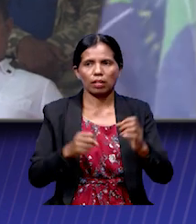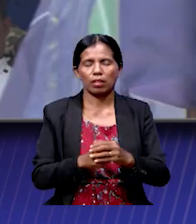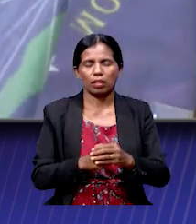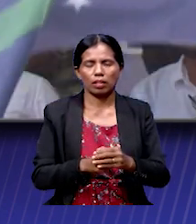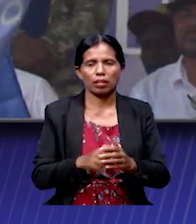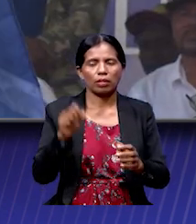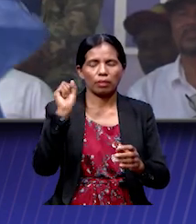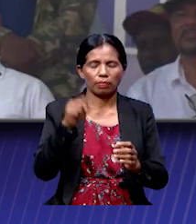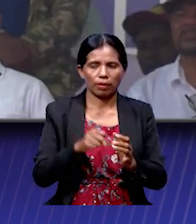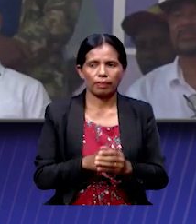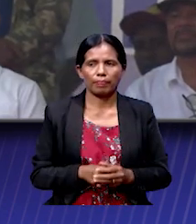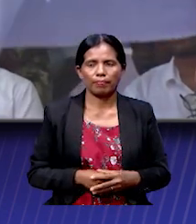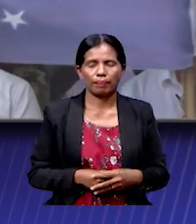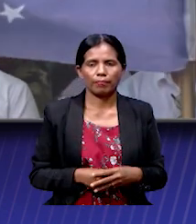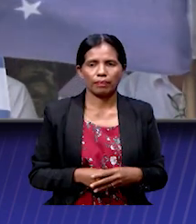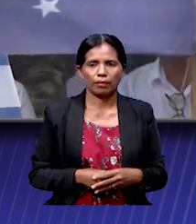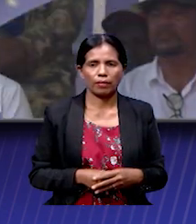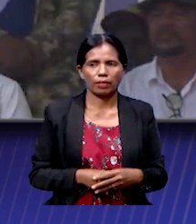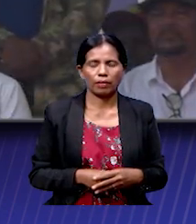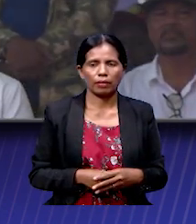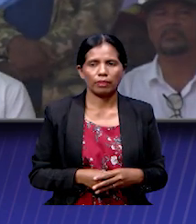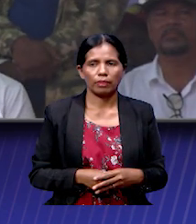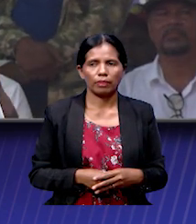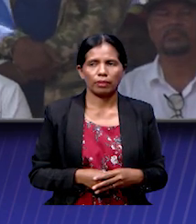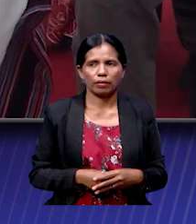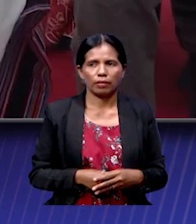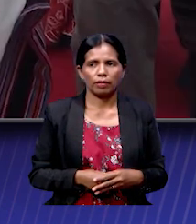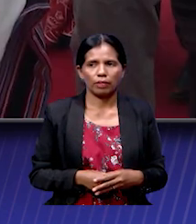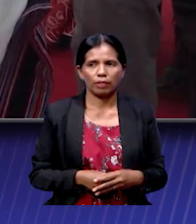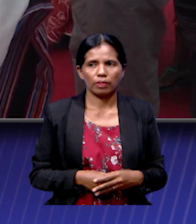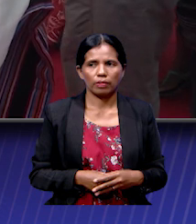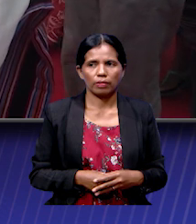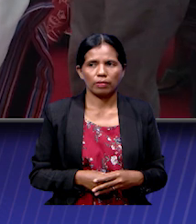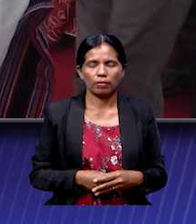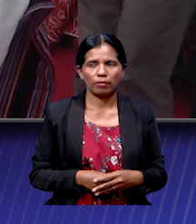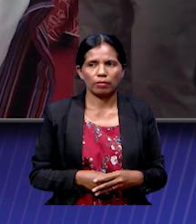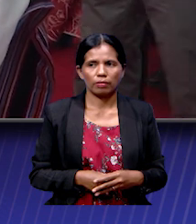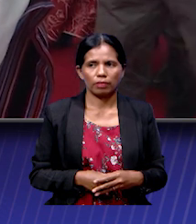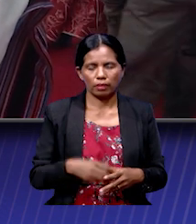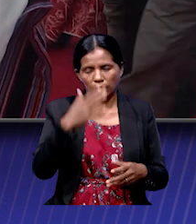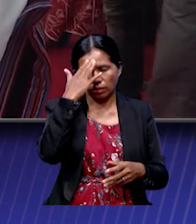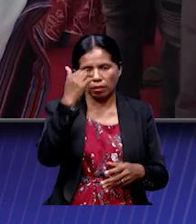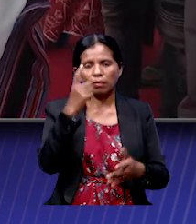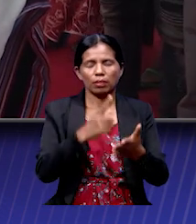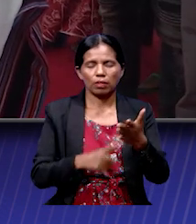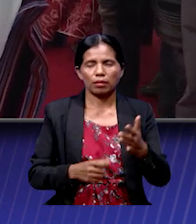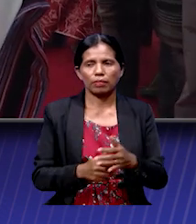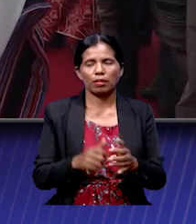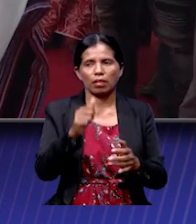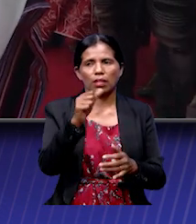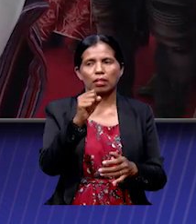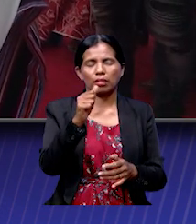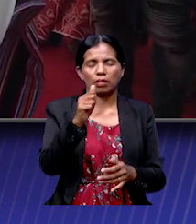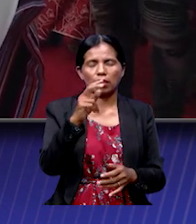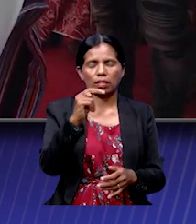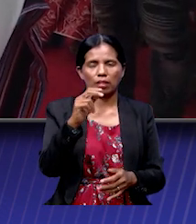Sira? Kokor na kalai? Si. Tama saida, Assanami,